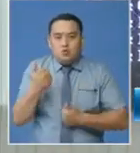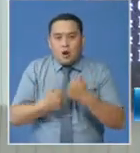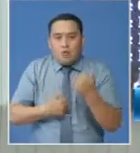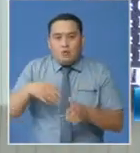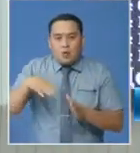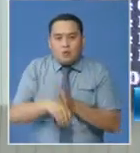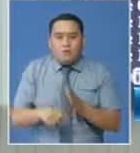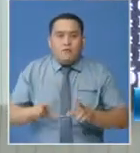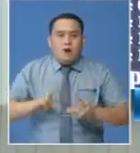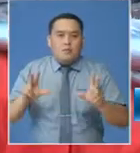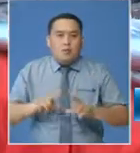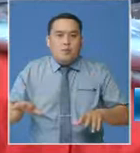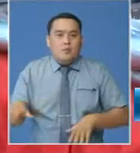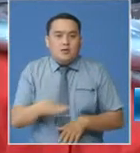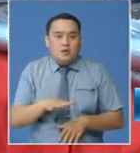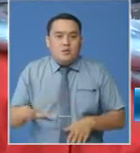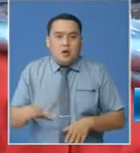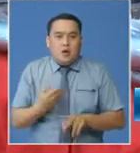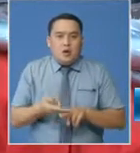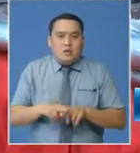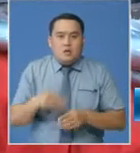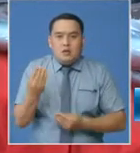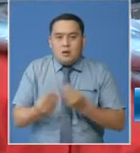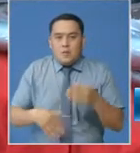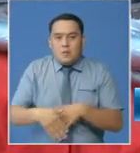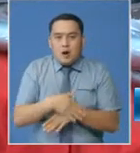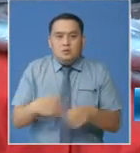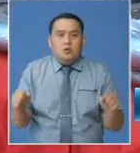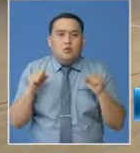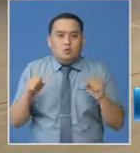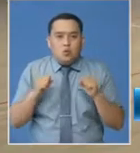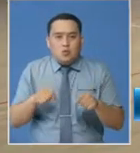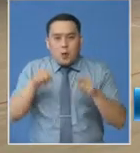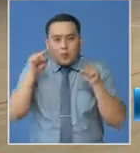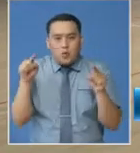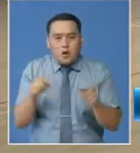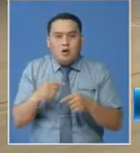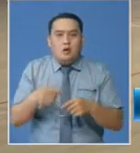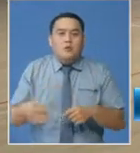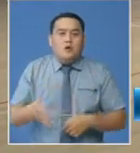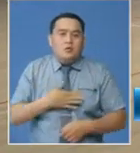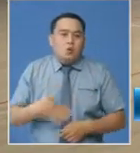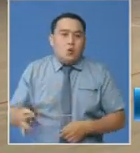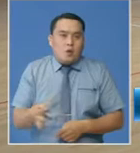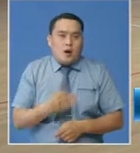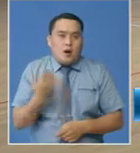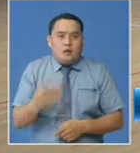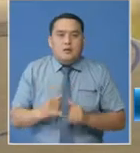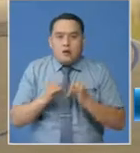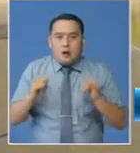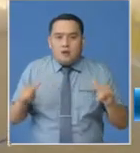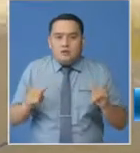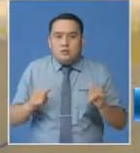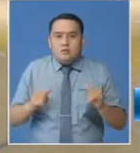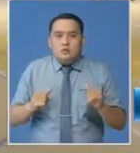включились представители волейбола и баскетбола. Эти игровые массовые виды спорта очень популярны и в нашей области. Они развиваются на